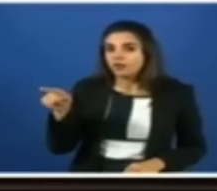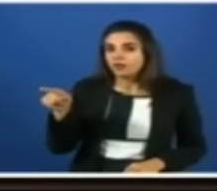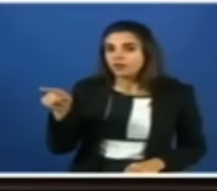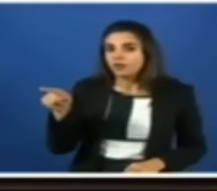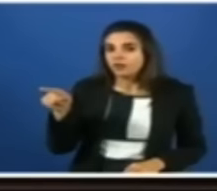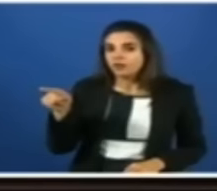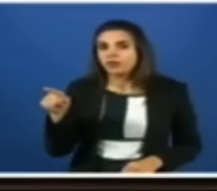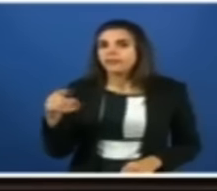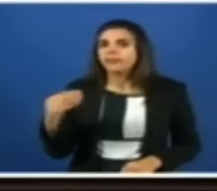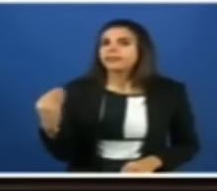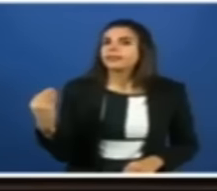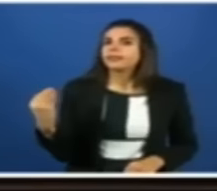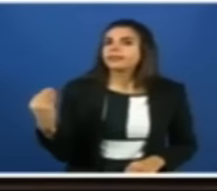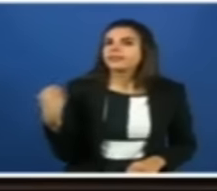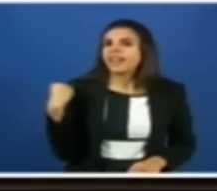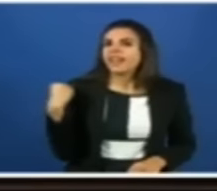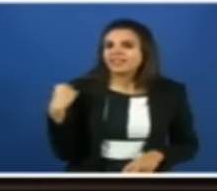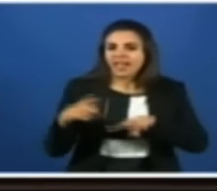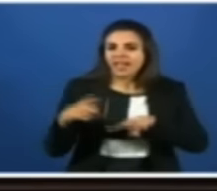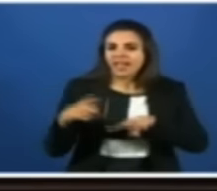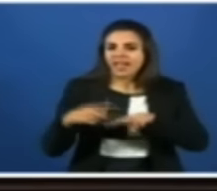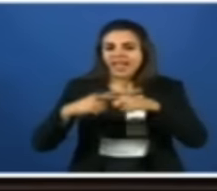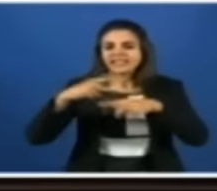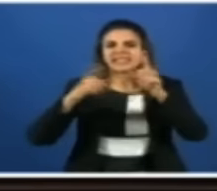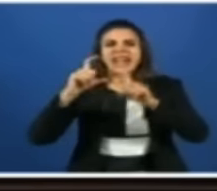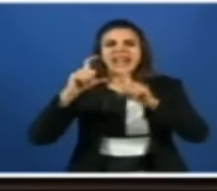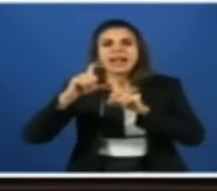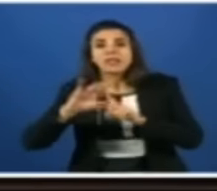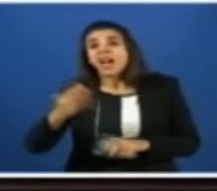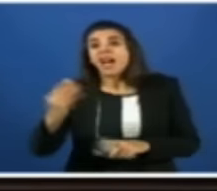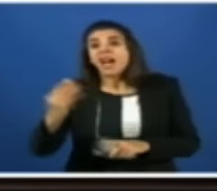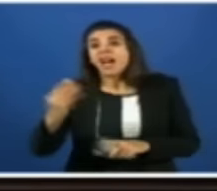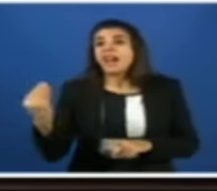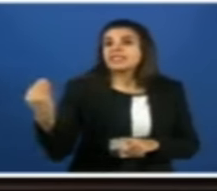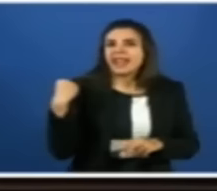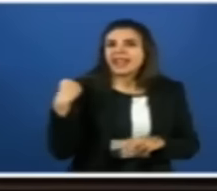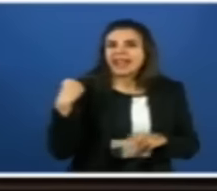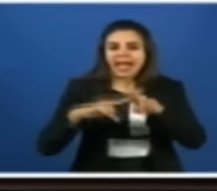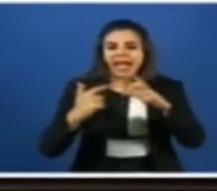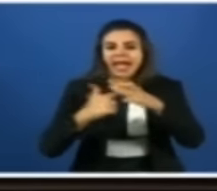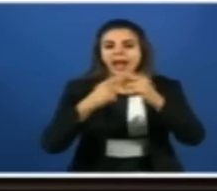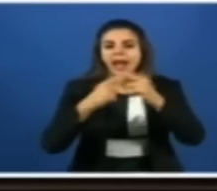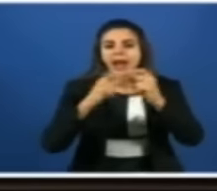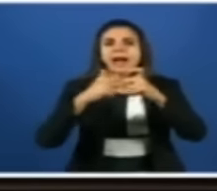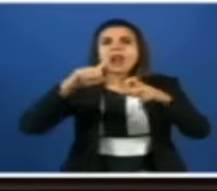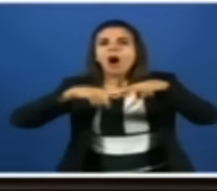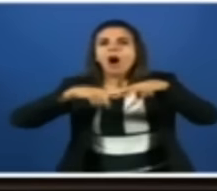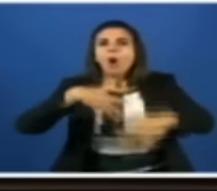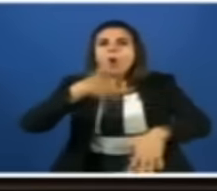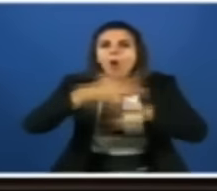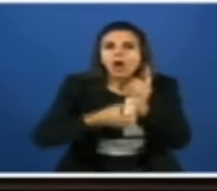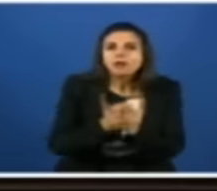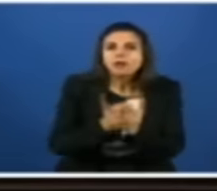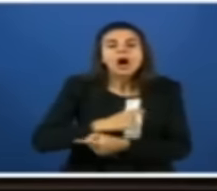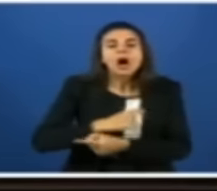Irak'ta yeni Yezidlere de yeni Kerbalalara da asla göz yummayacağız.